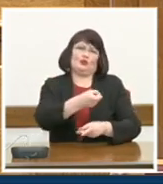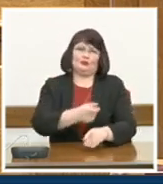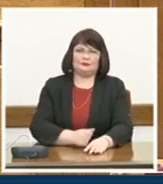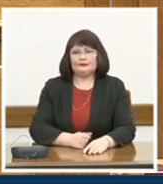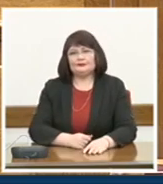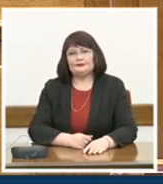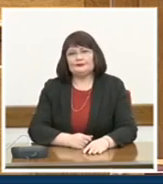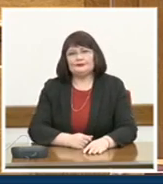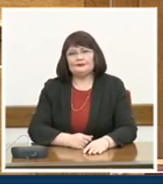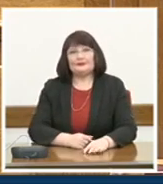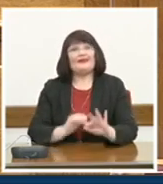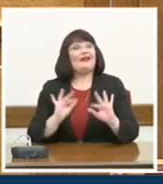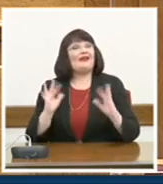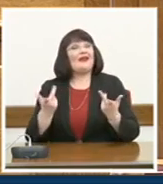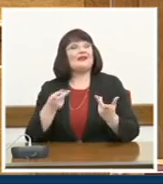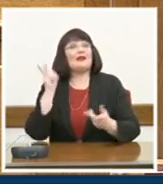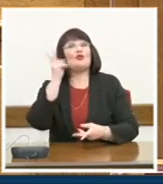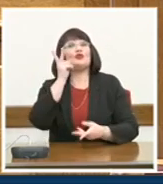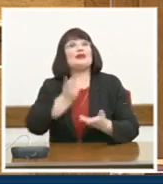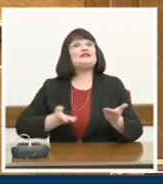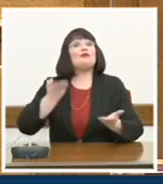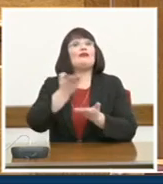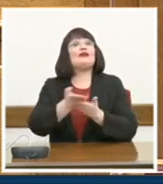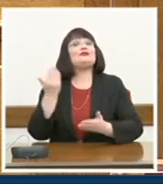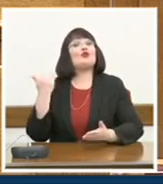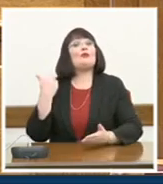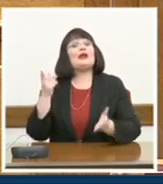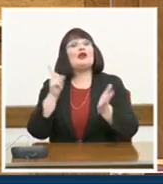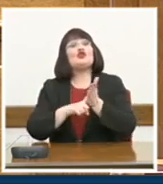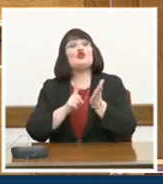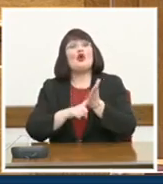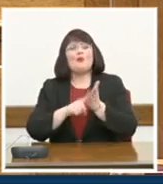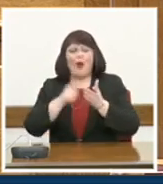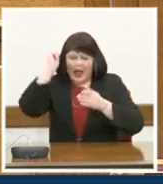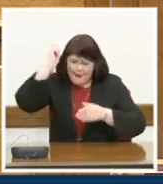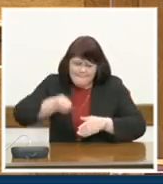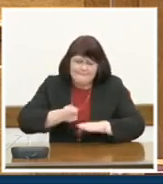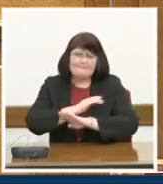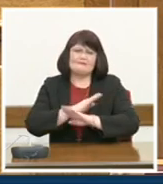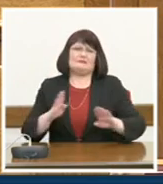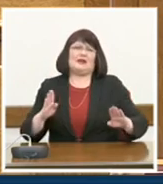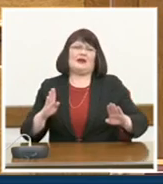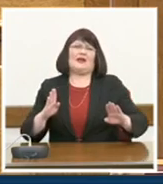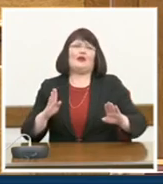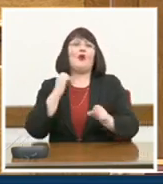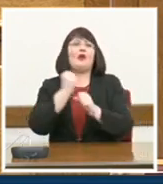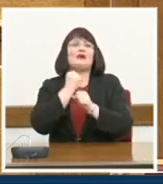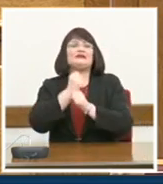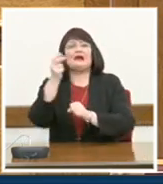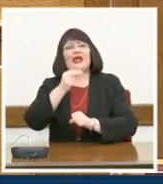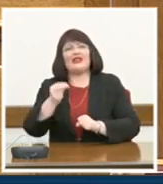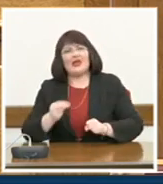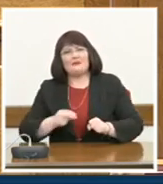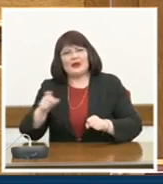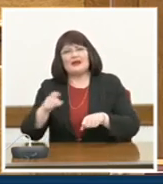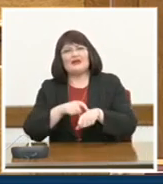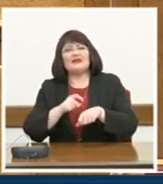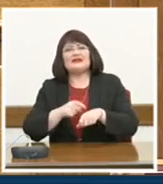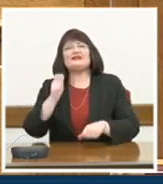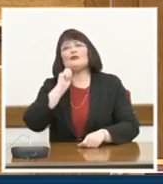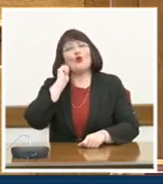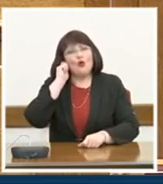Γιατί δεν καταθέσατε πρόταση μομφής για το νόμο έκτρωμα για τα εργασιακά που έχει πάρει και το όνομα του